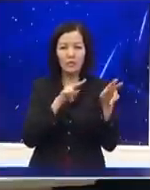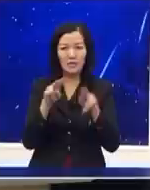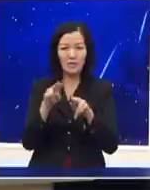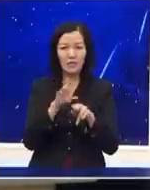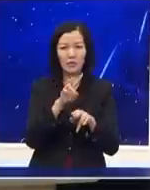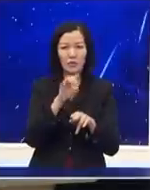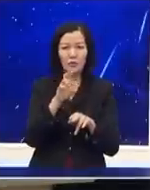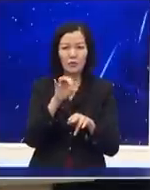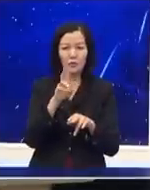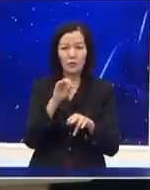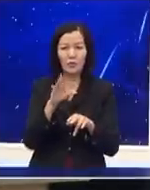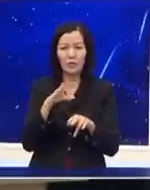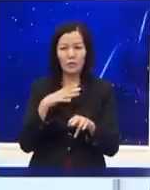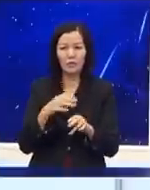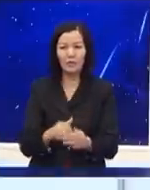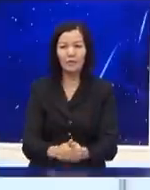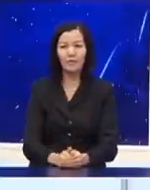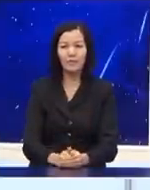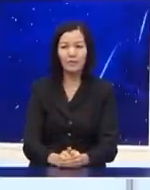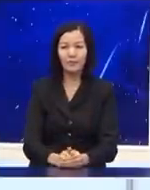келген Нұрсұлтан Қуанышұлы.